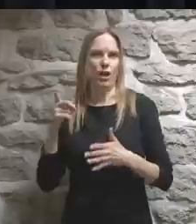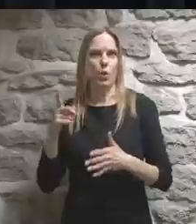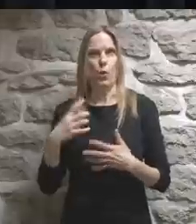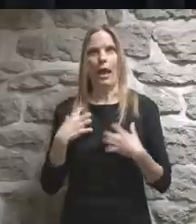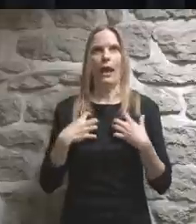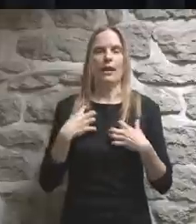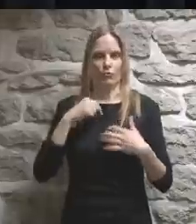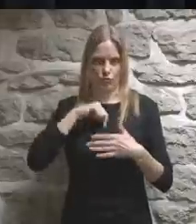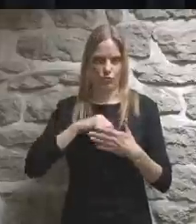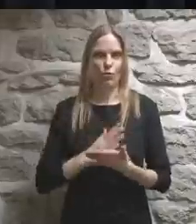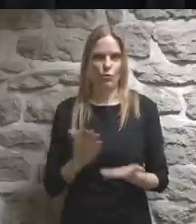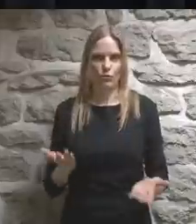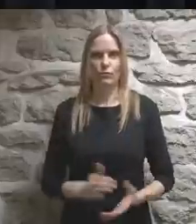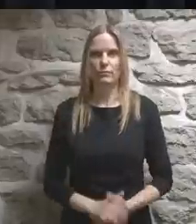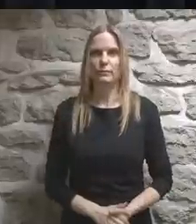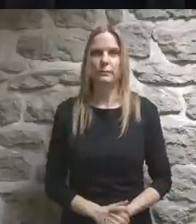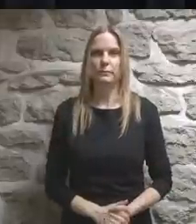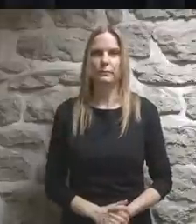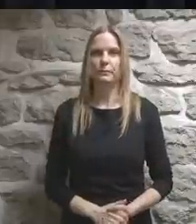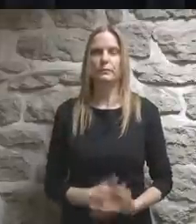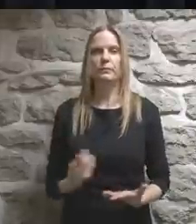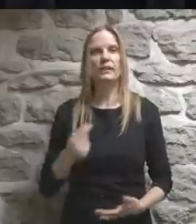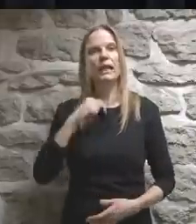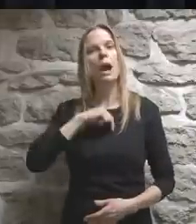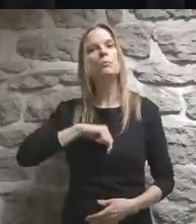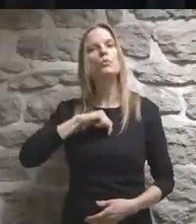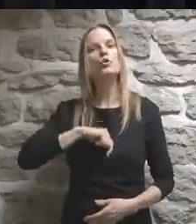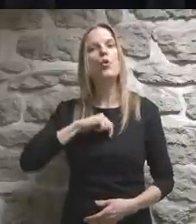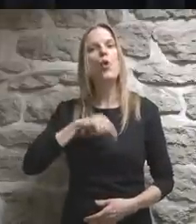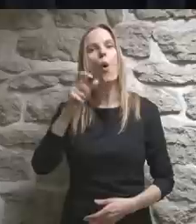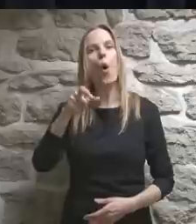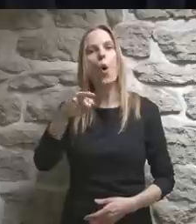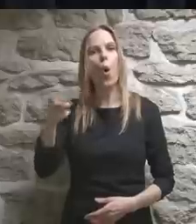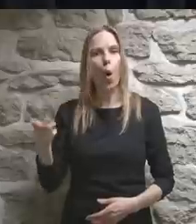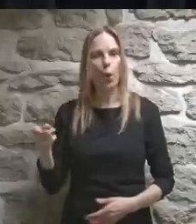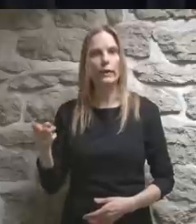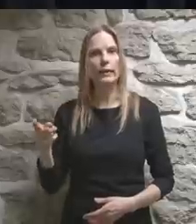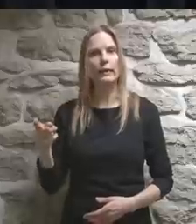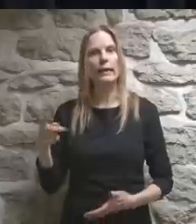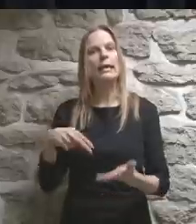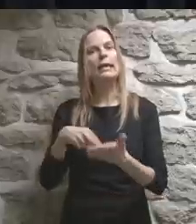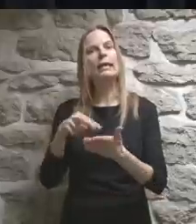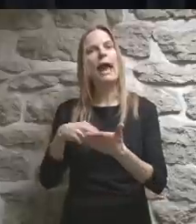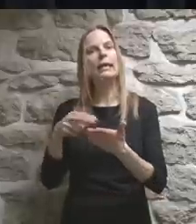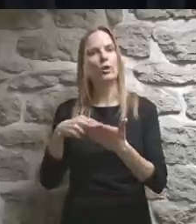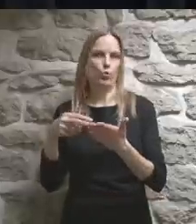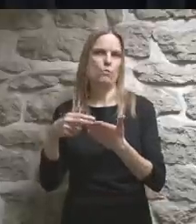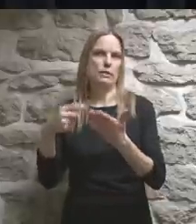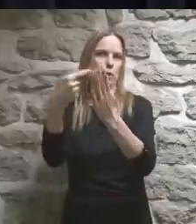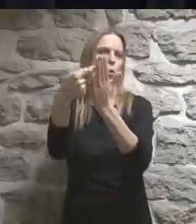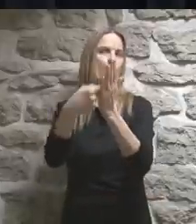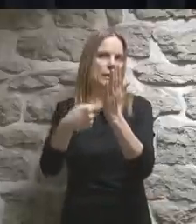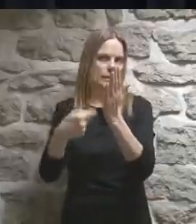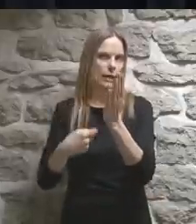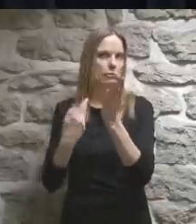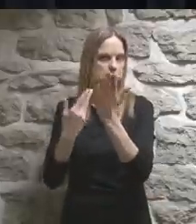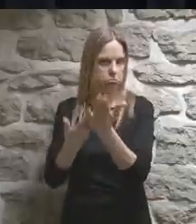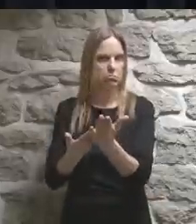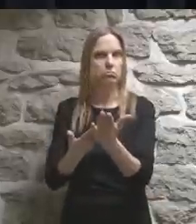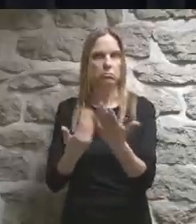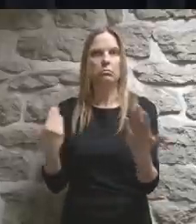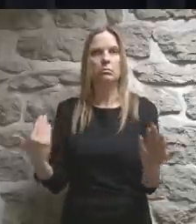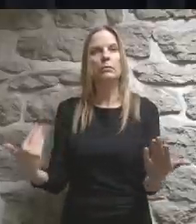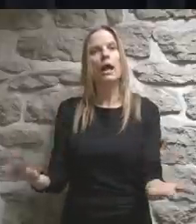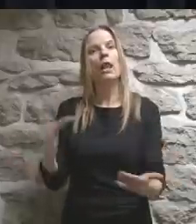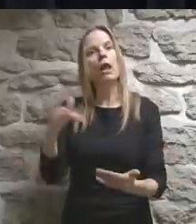õhus. Nüüd psühholoogidelt on käitumisjuhised, kuidas lastega sellest rääkida